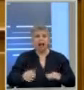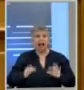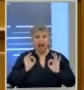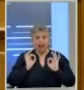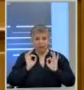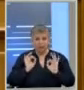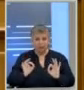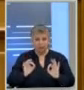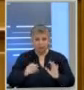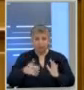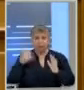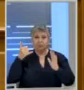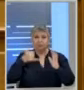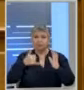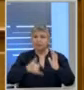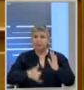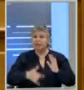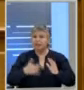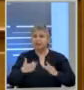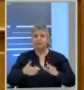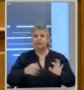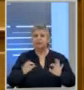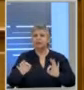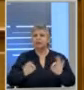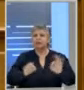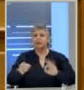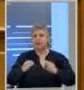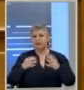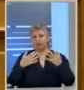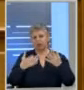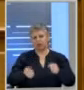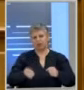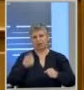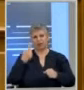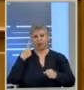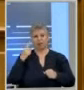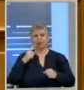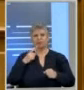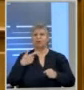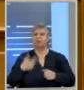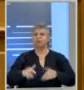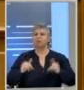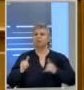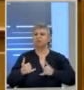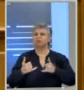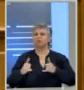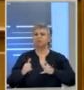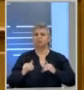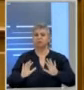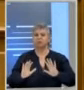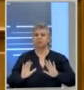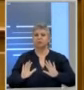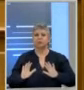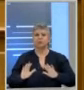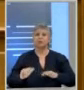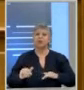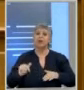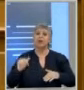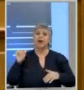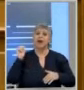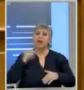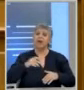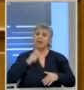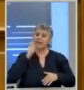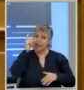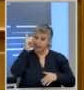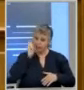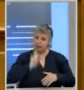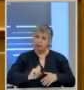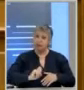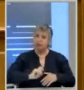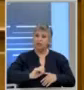θεσμούς. Είμαι σίγουρος όμως ότι έχουν γνώση οι θεματοφύλακες του